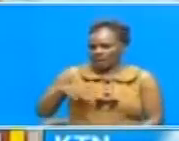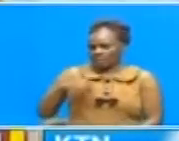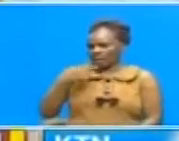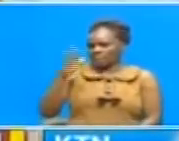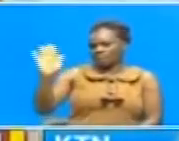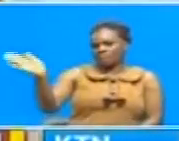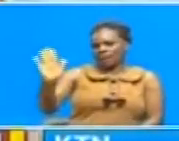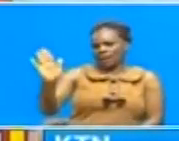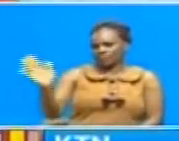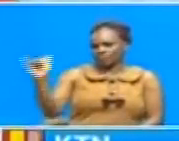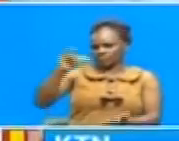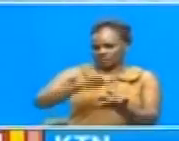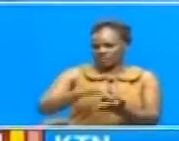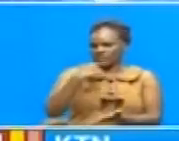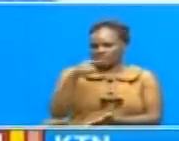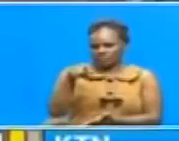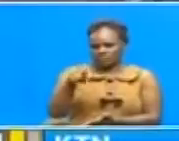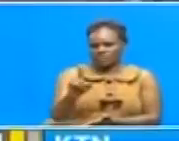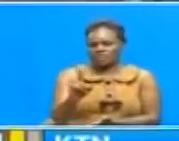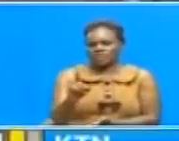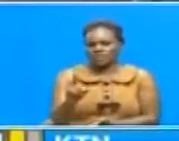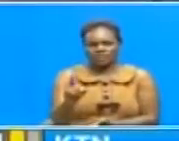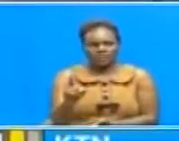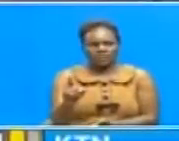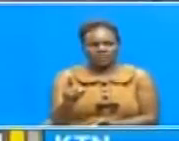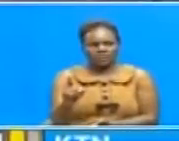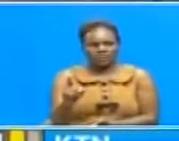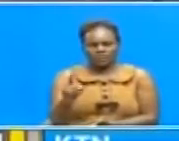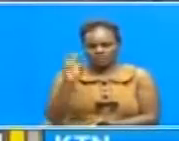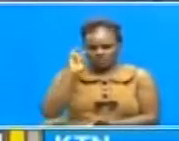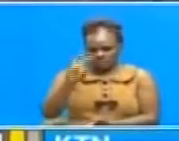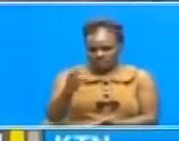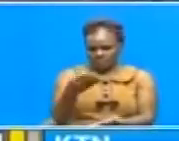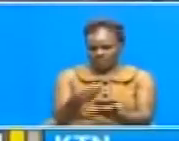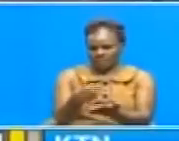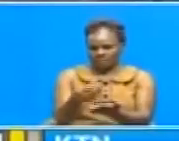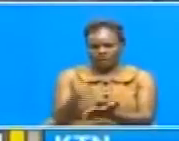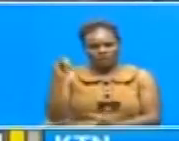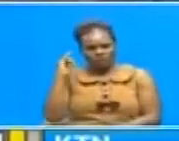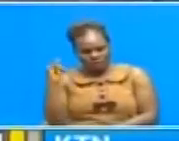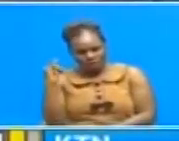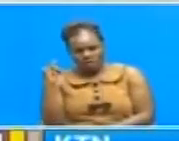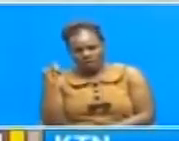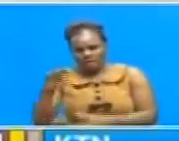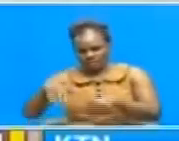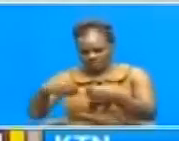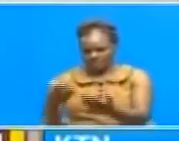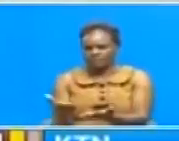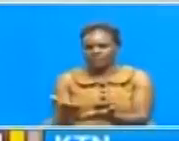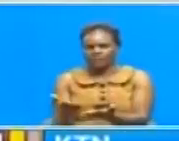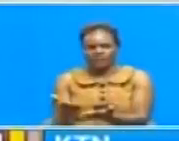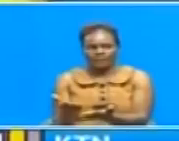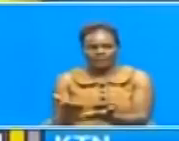bye. Kufika hapa kanaambia mama alikuwa amezishika tu kwa mkono. Kanaambia mimi nina pesa na namba ya simu. Na namba ya simu nikamwambia vile